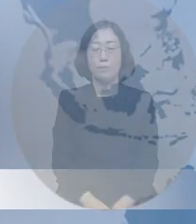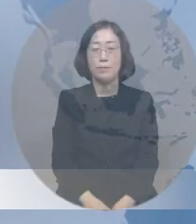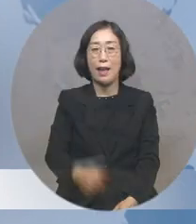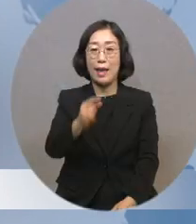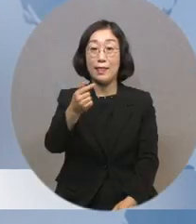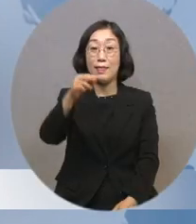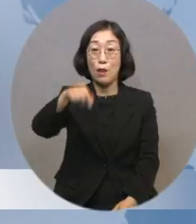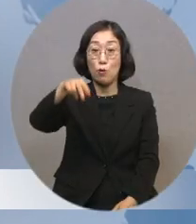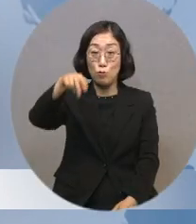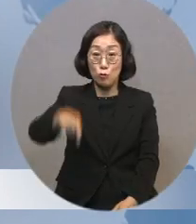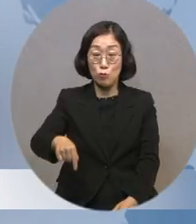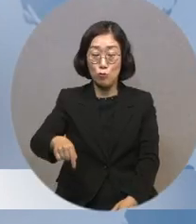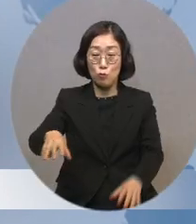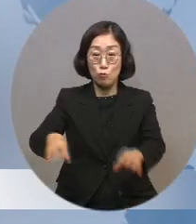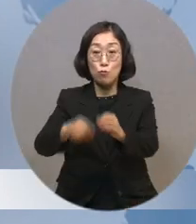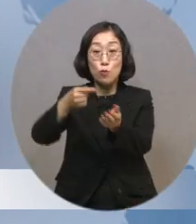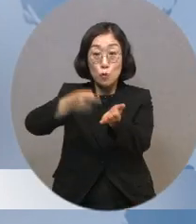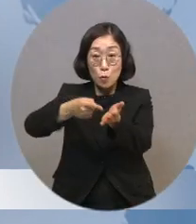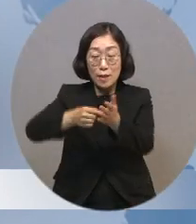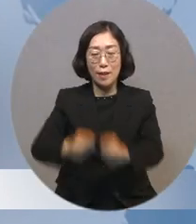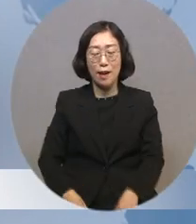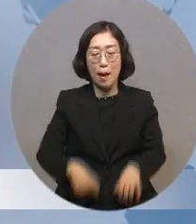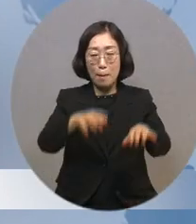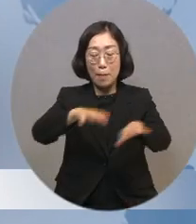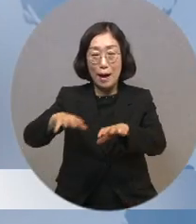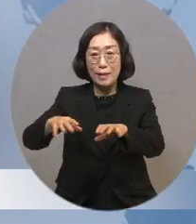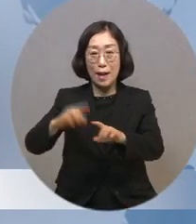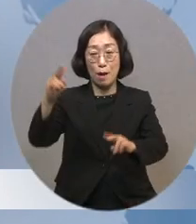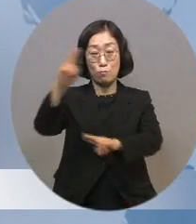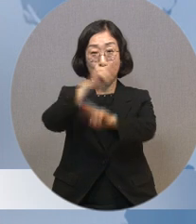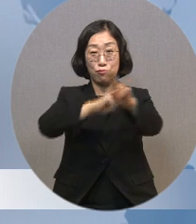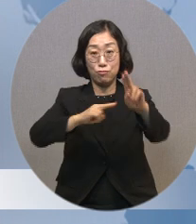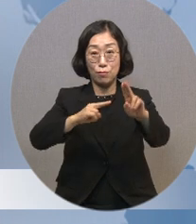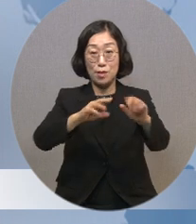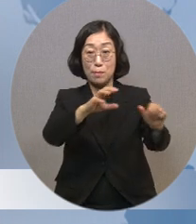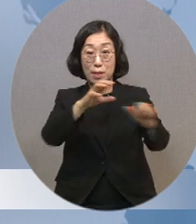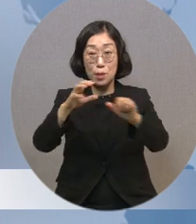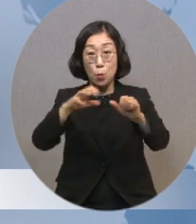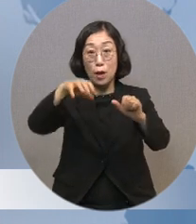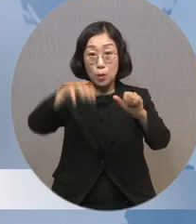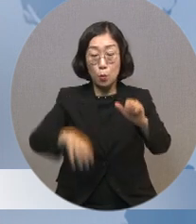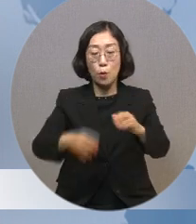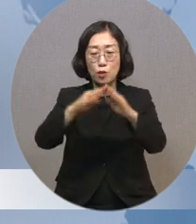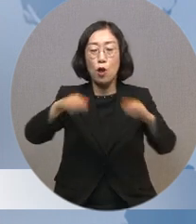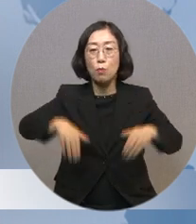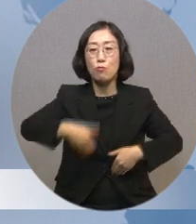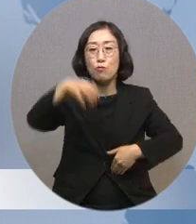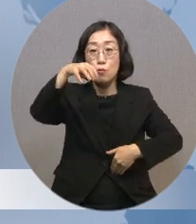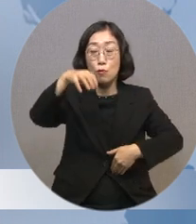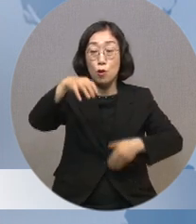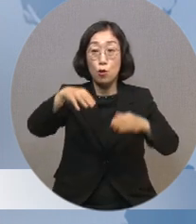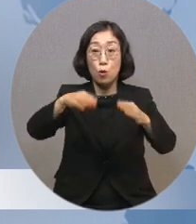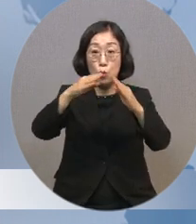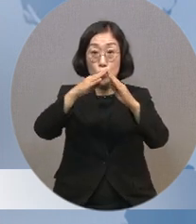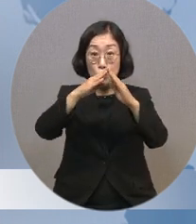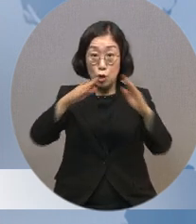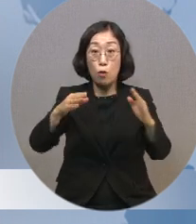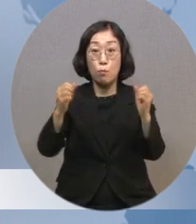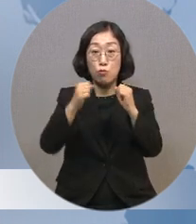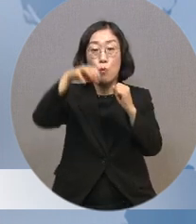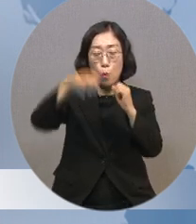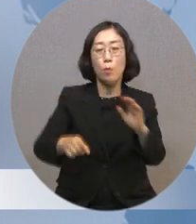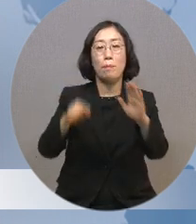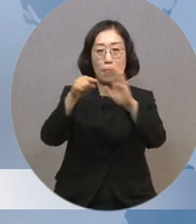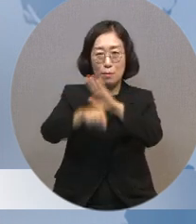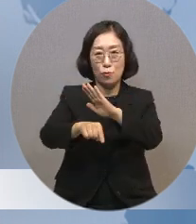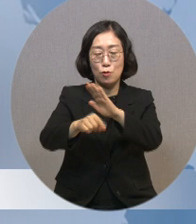한덕수 국무총리가 해상풍력 1번지 전남도를 방문했습니다. 해상풍력이 에너지 안보에 중요한 축이 될 것을